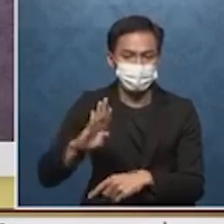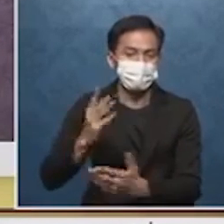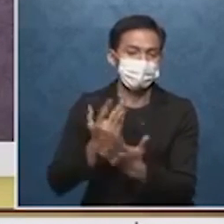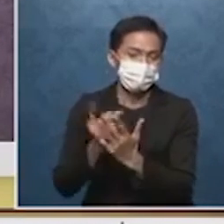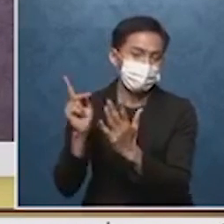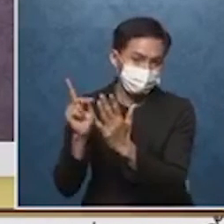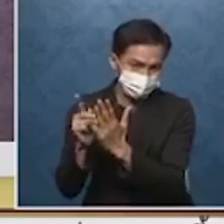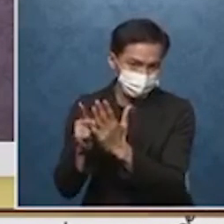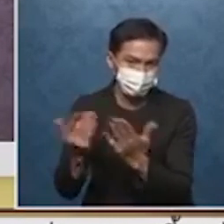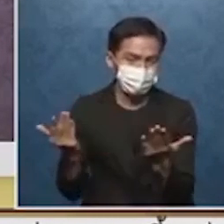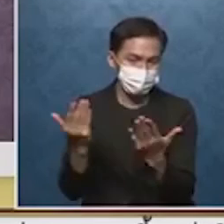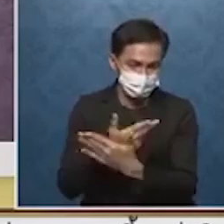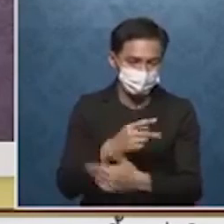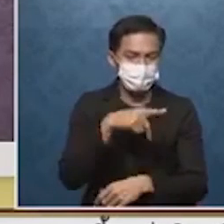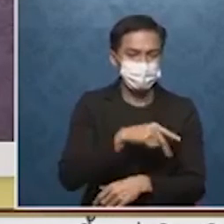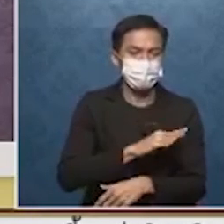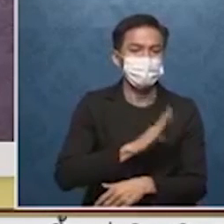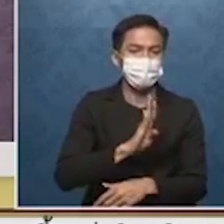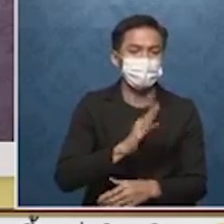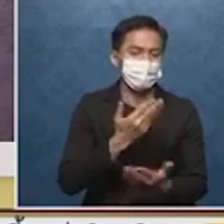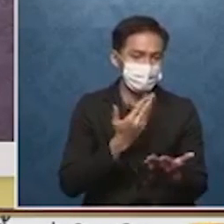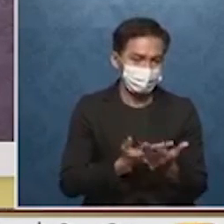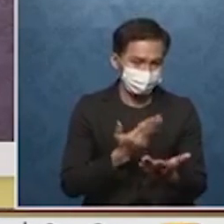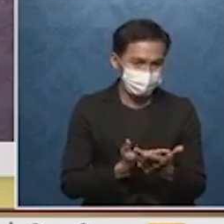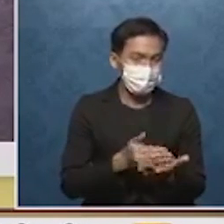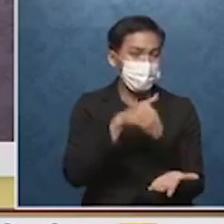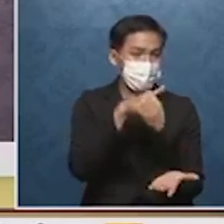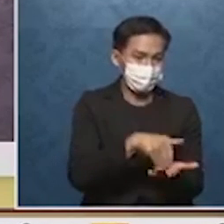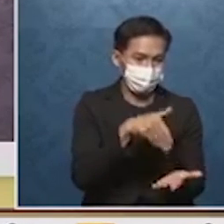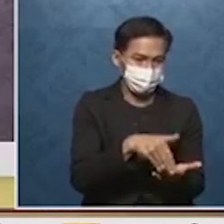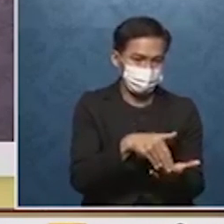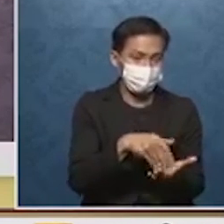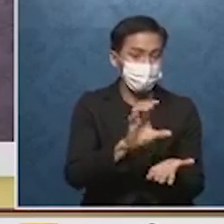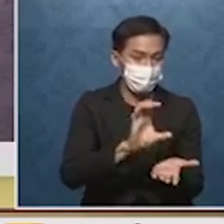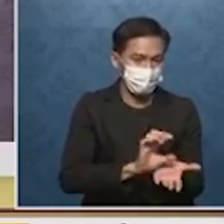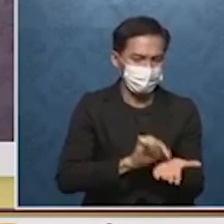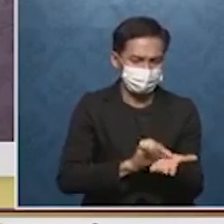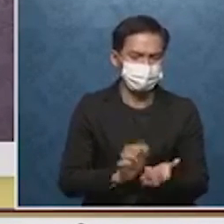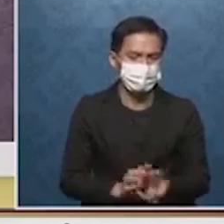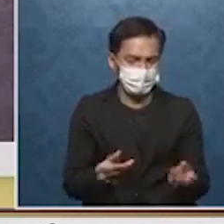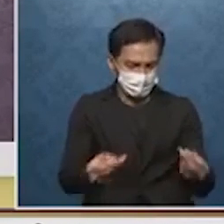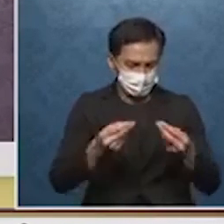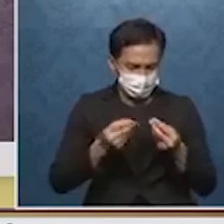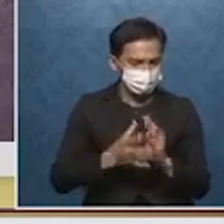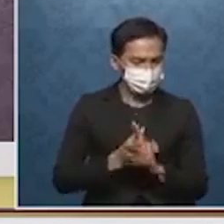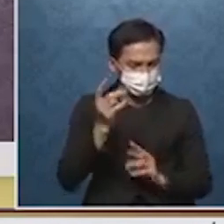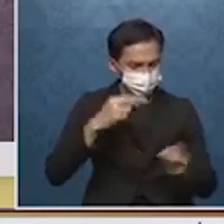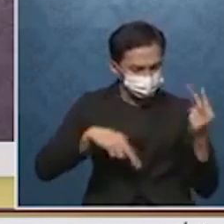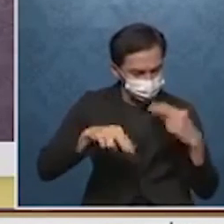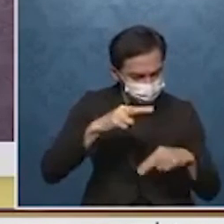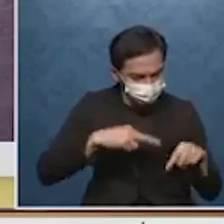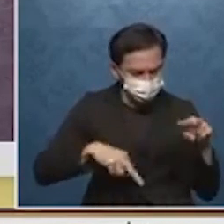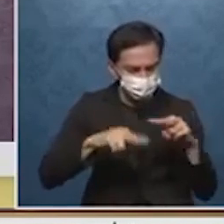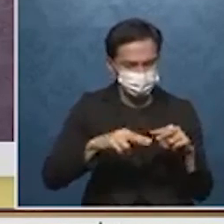500,000 ล้านเนี่ยมาเป็นพรบ.งบประมาณกลางปีนะครับเพื่อให้สภาเนี่ยได้ตรวจสอบรายละเอียดให้มันคุ้มนะครับ